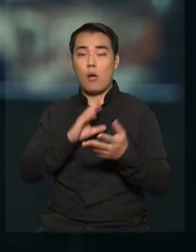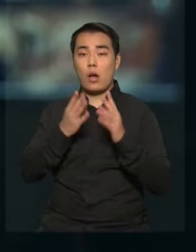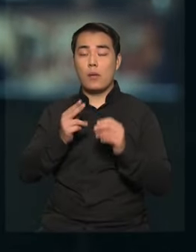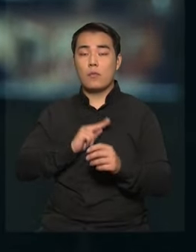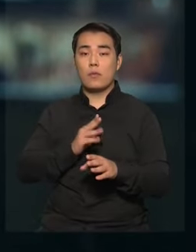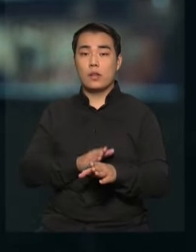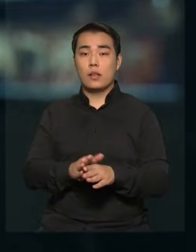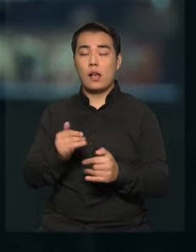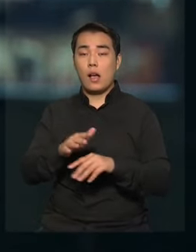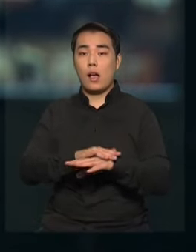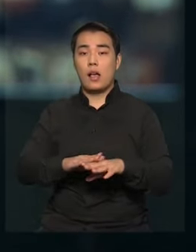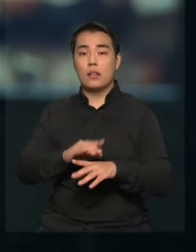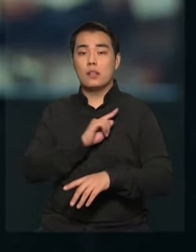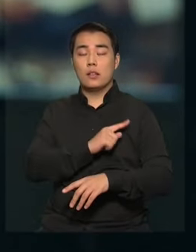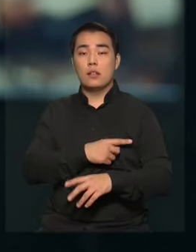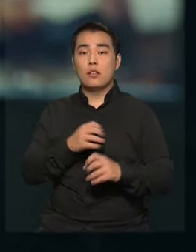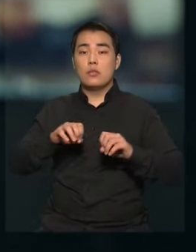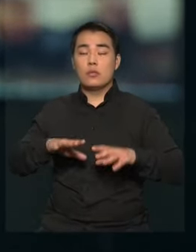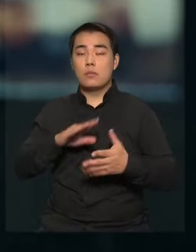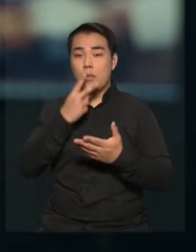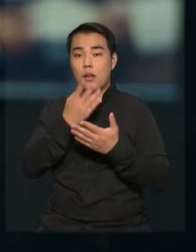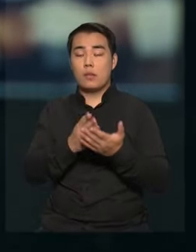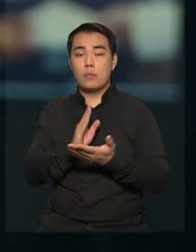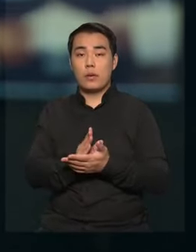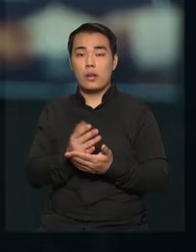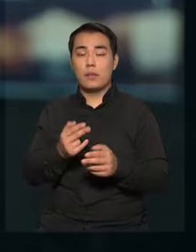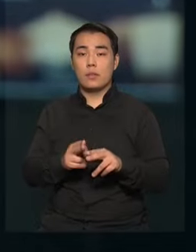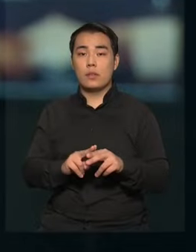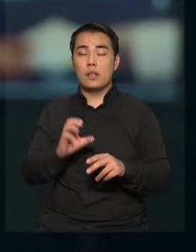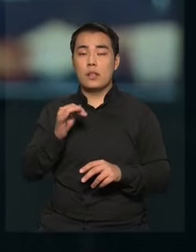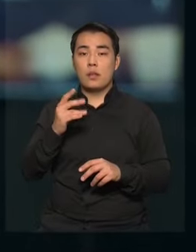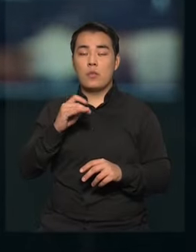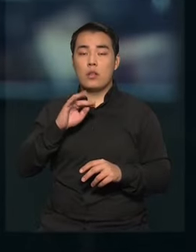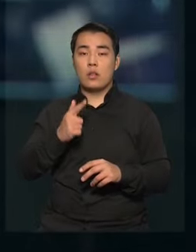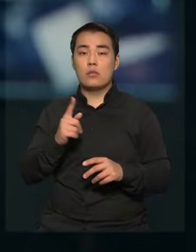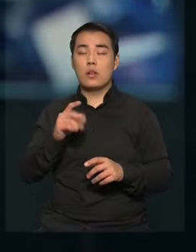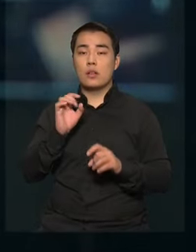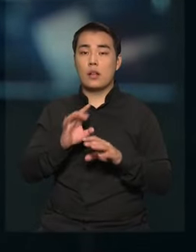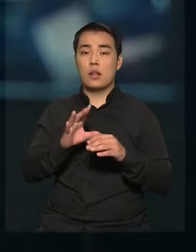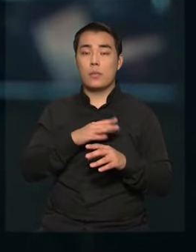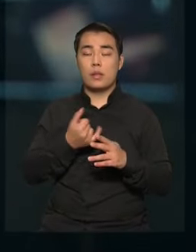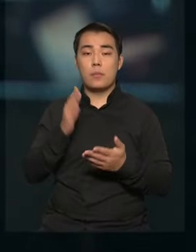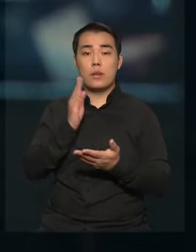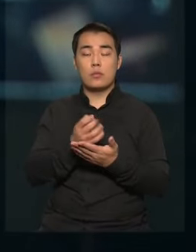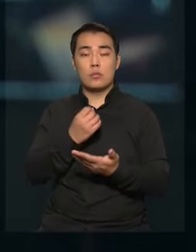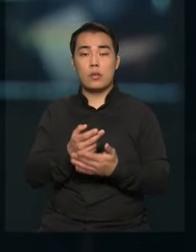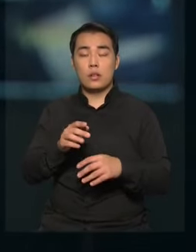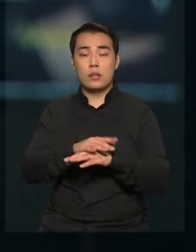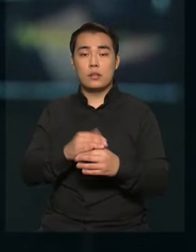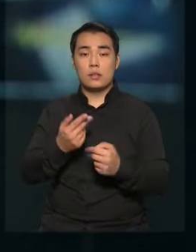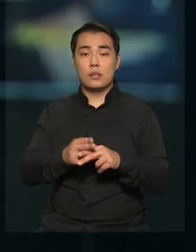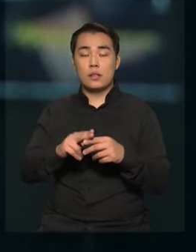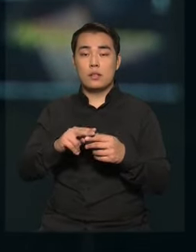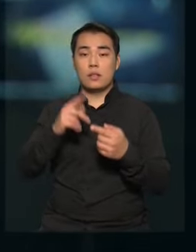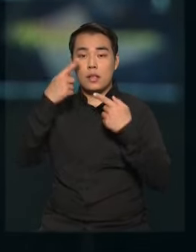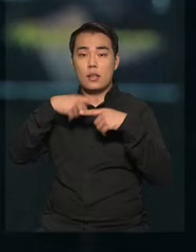қаулап, халықтың үрейін күшейтіп, жағдайда ушықтыра түсет. Осы тұста сейсмологтар не дейді? Қымбатты көрермен, дәл қазір техника ғылымдарының